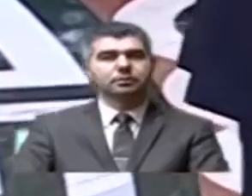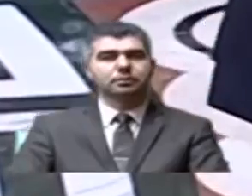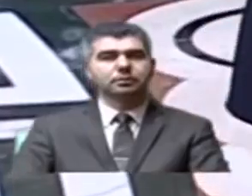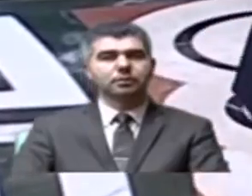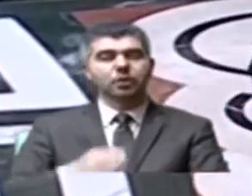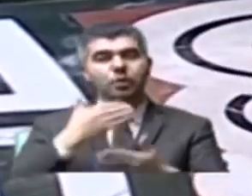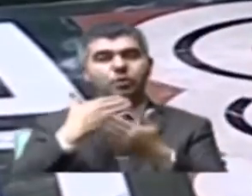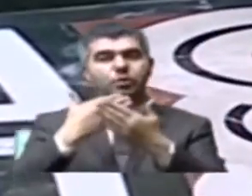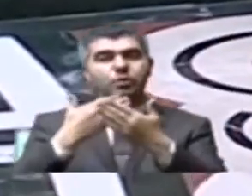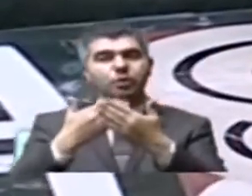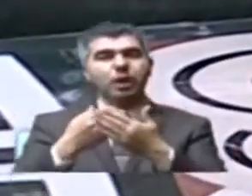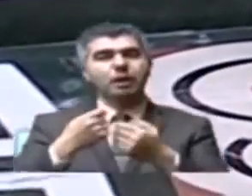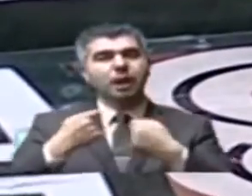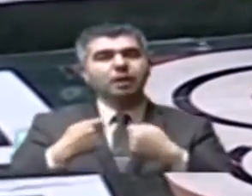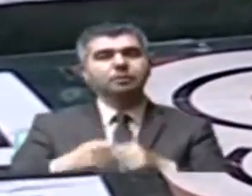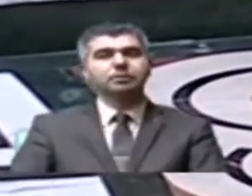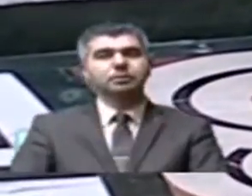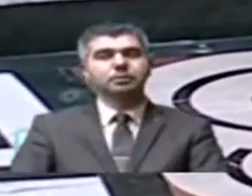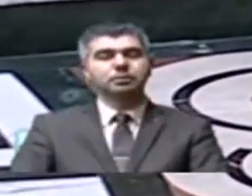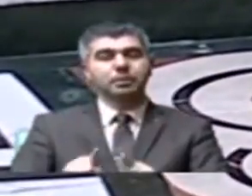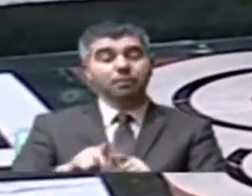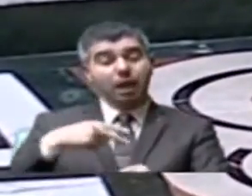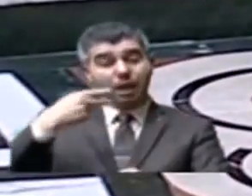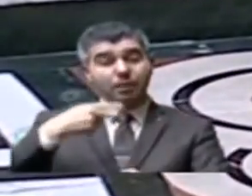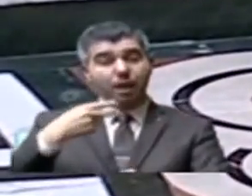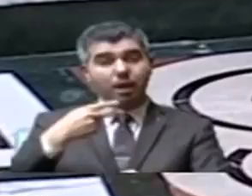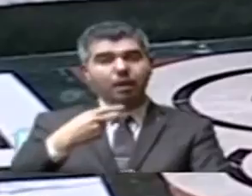شكرا سيد الرئيس. والكلام سهل.